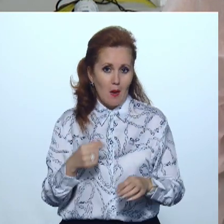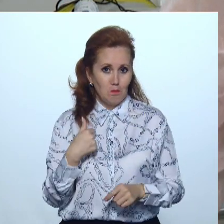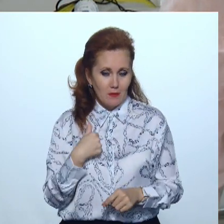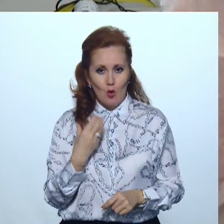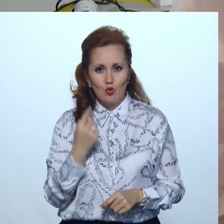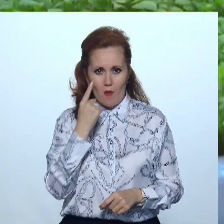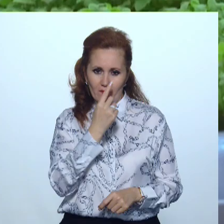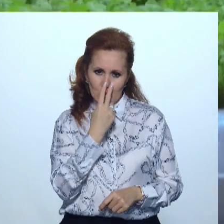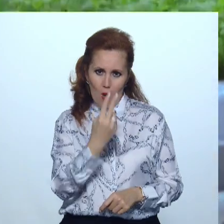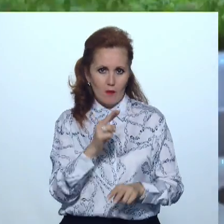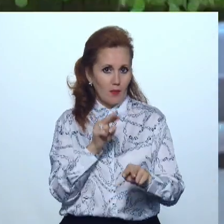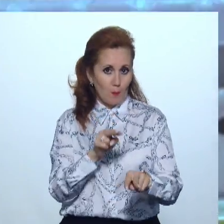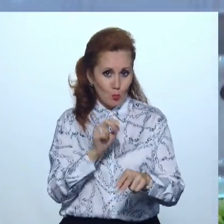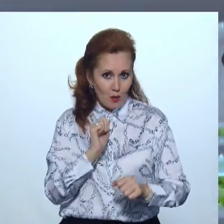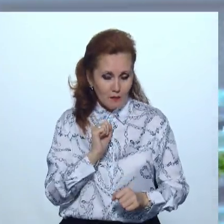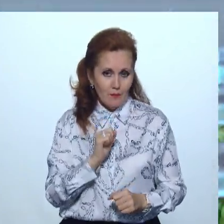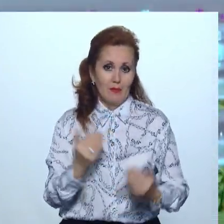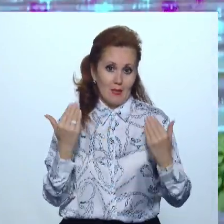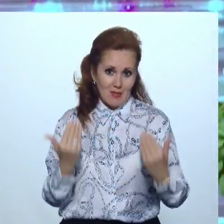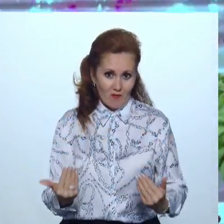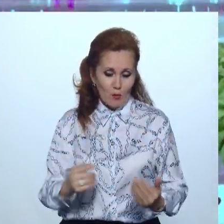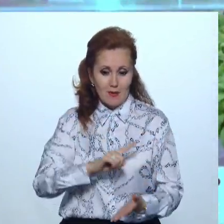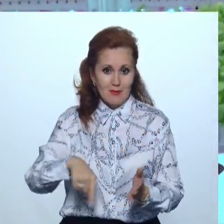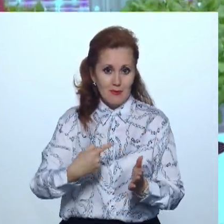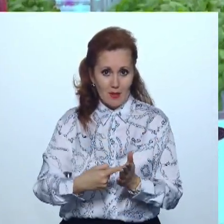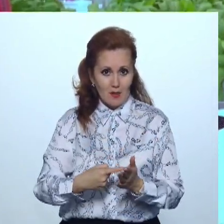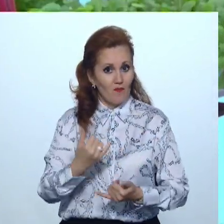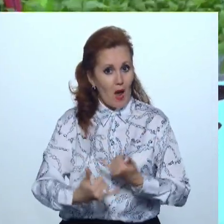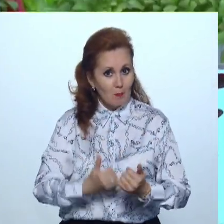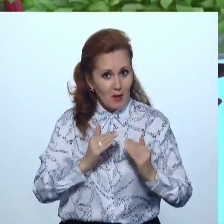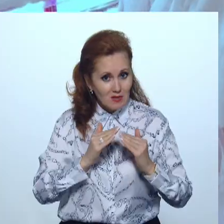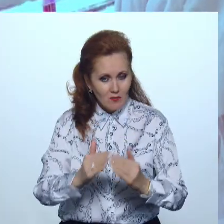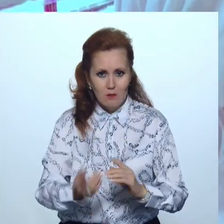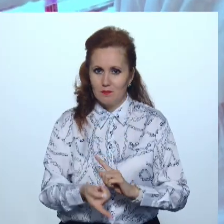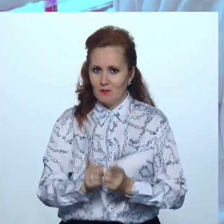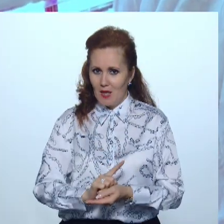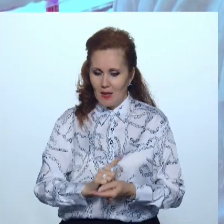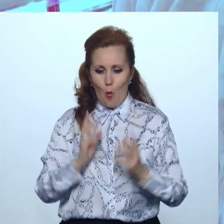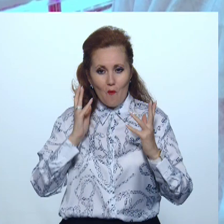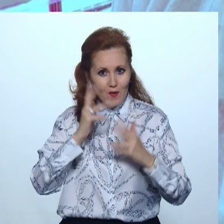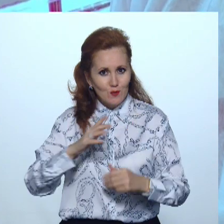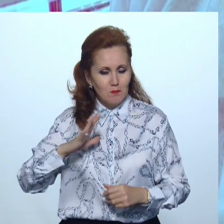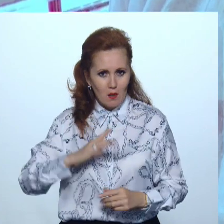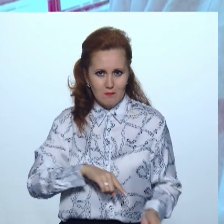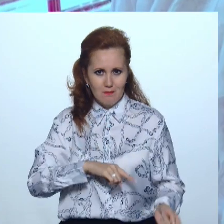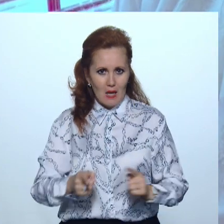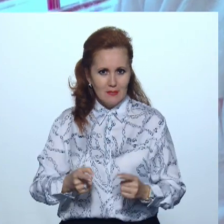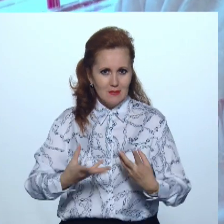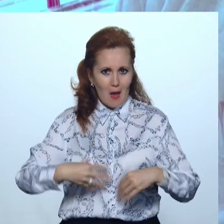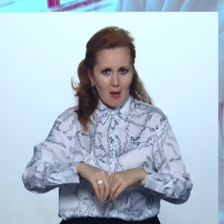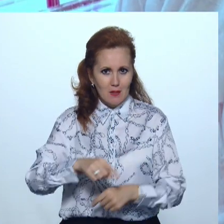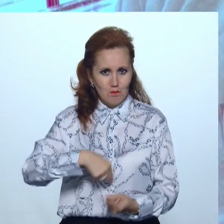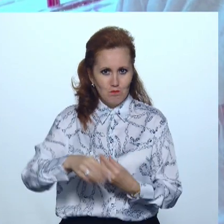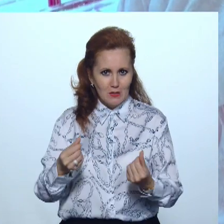еще визуально это видеть. На сегодня сетифермерство для Головкиных из увлечения переросло в семейный бизнес, в деле и дети. Старший